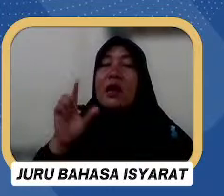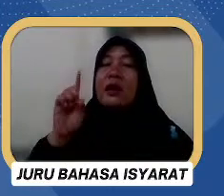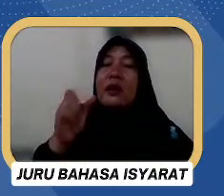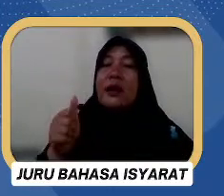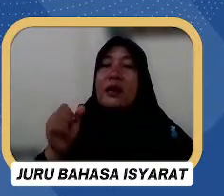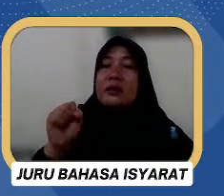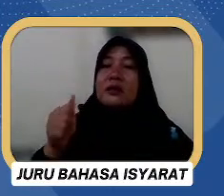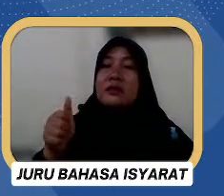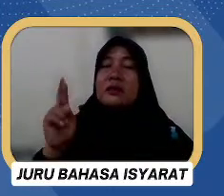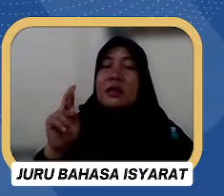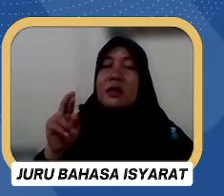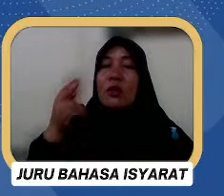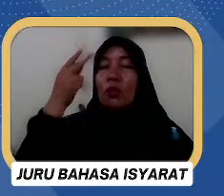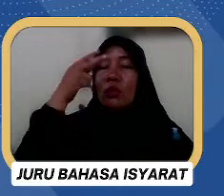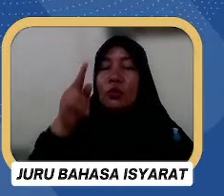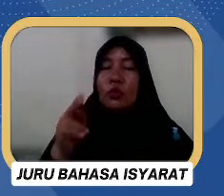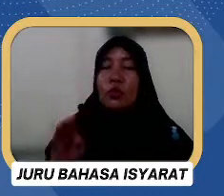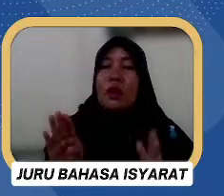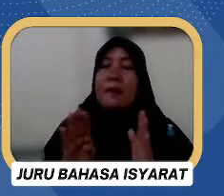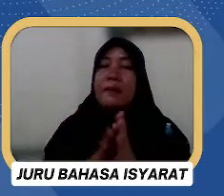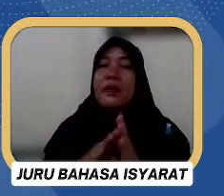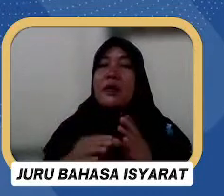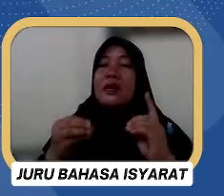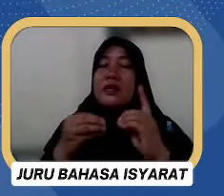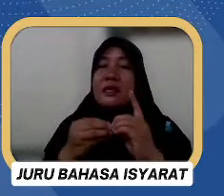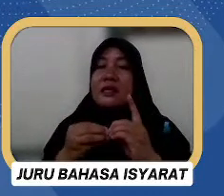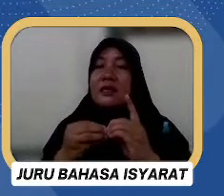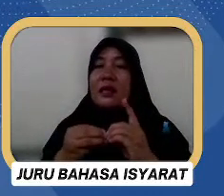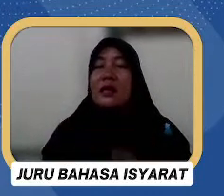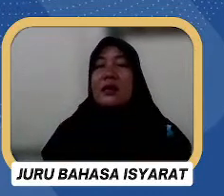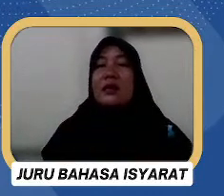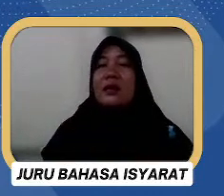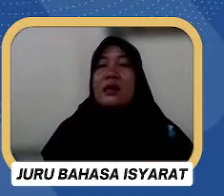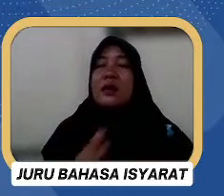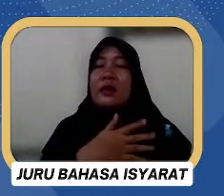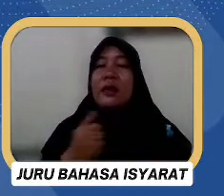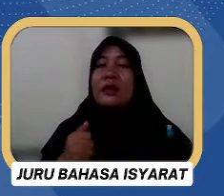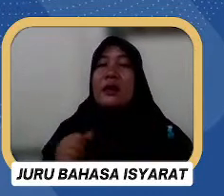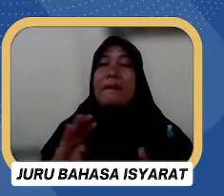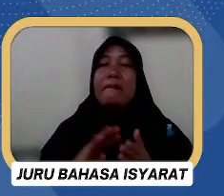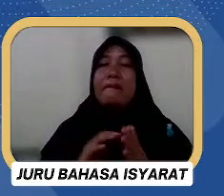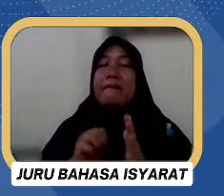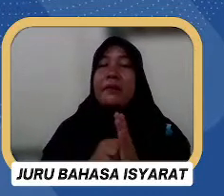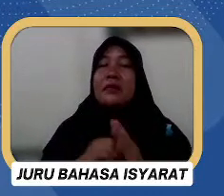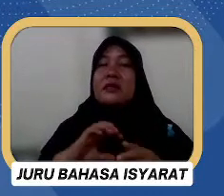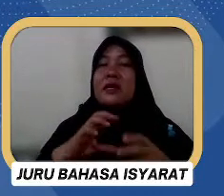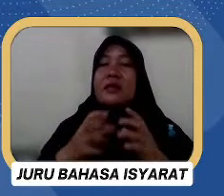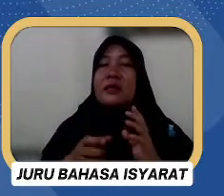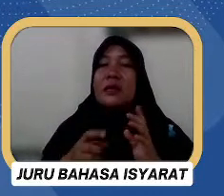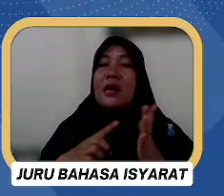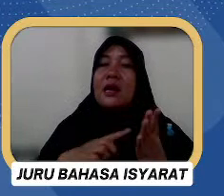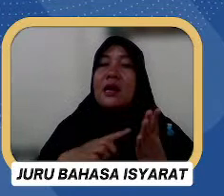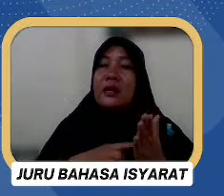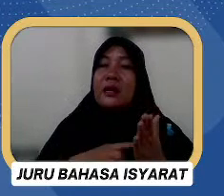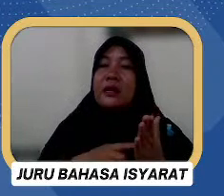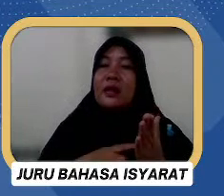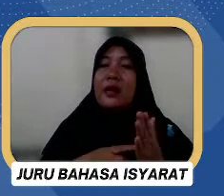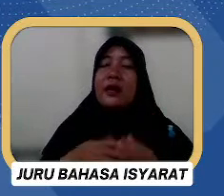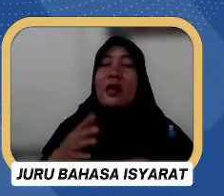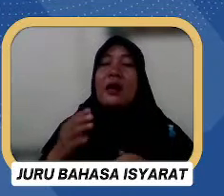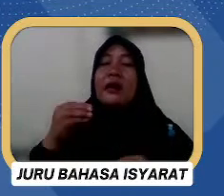menggunakan etika akan bijaksana dalam bermedia sosial. Dan pastinya gunakan bahasa yang baik dan benar dalam